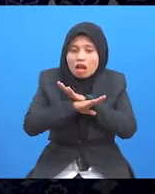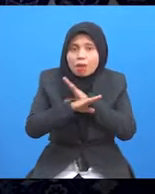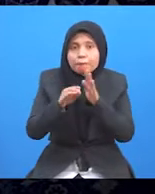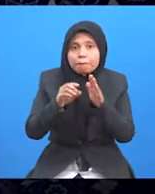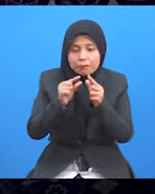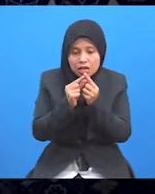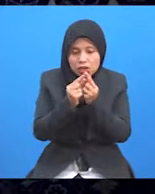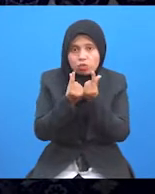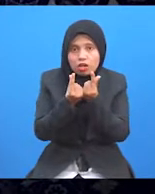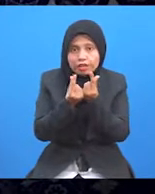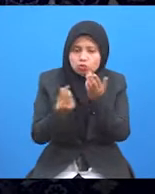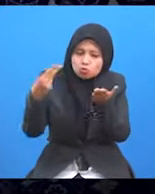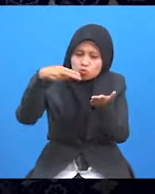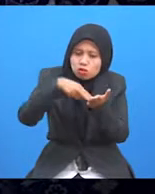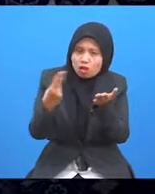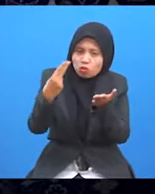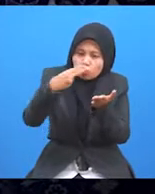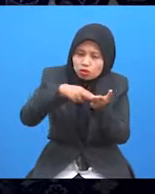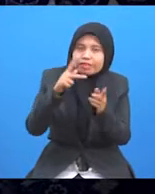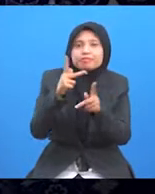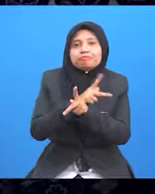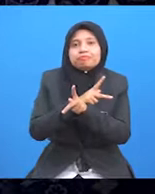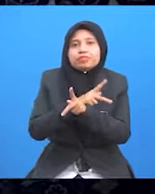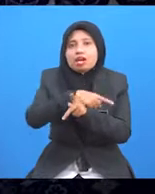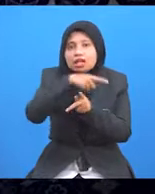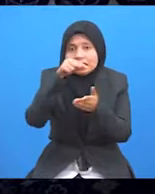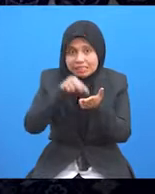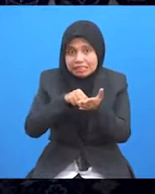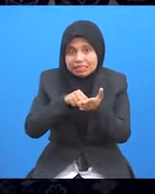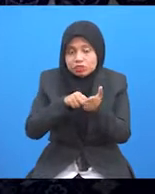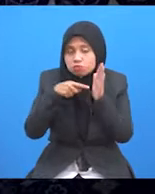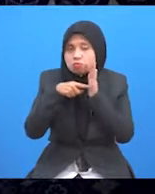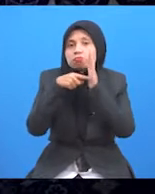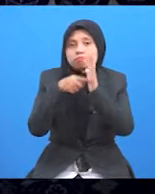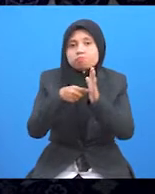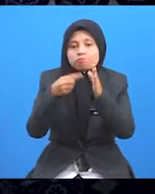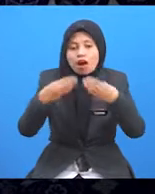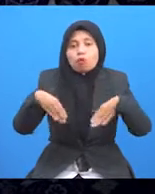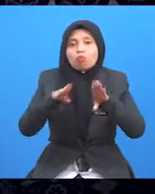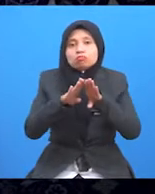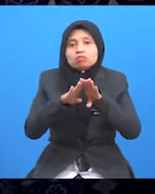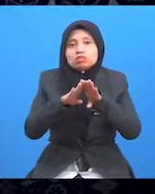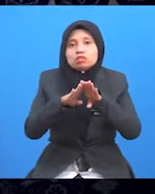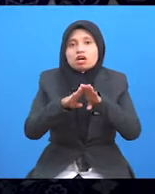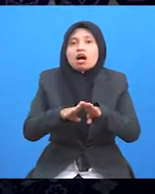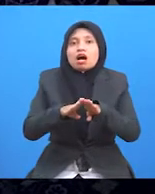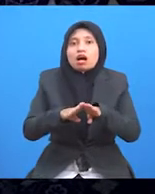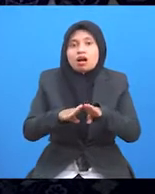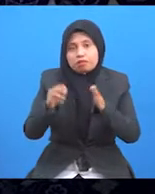telah dirakamkan oleh Allah Subhanahu Wa Taala dalam Al-Quran berulang-ulang